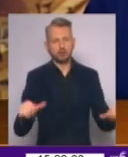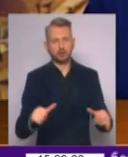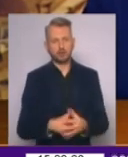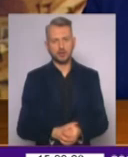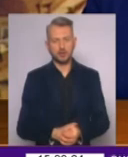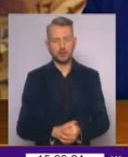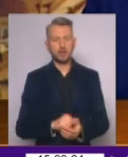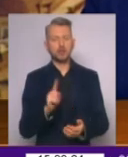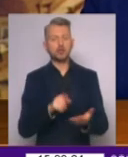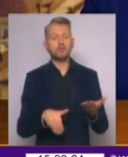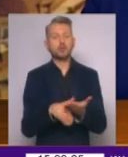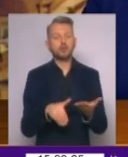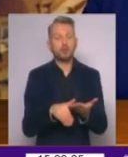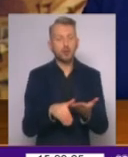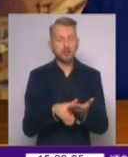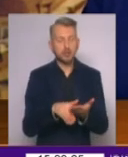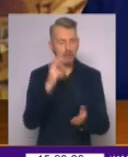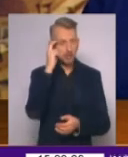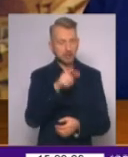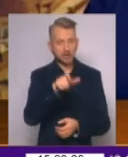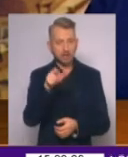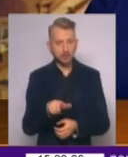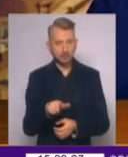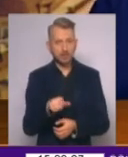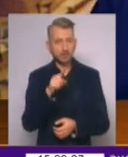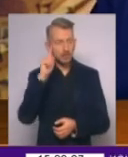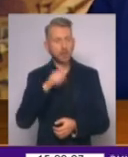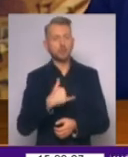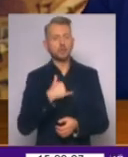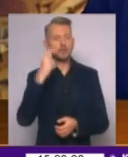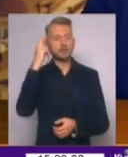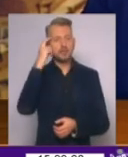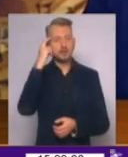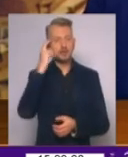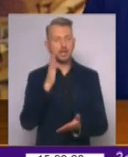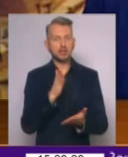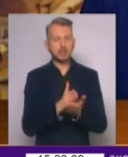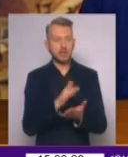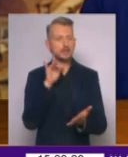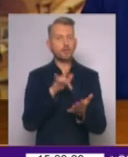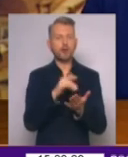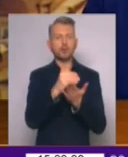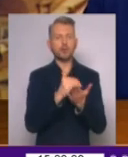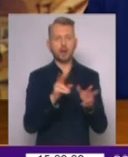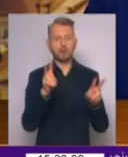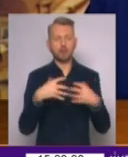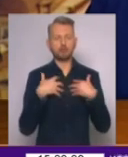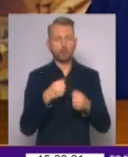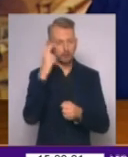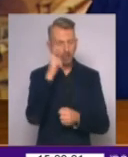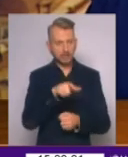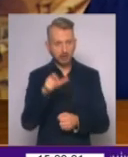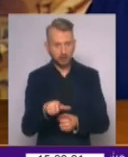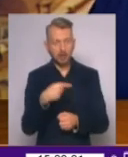розширений. Щоб допомогти так, киянам, ви знаєте, у нас в Києві є цільова програма «Здорові киян». Угу, так, і